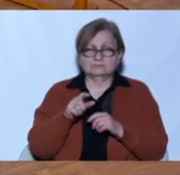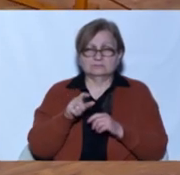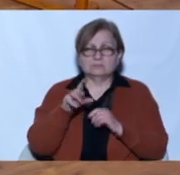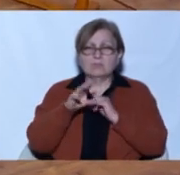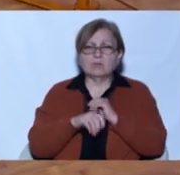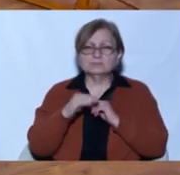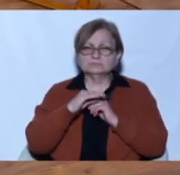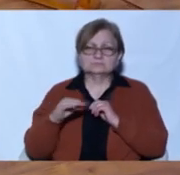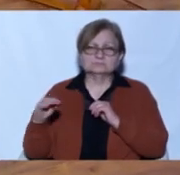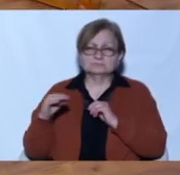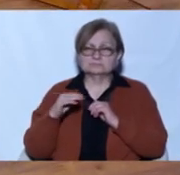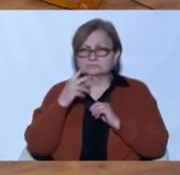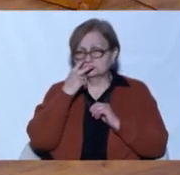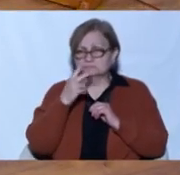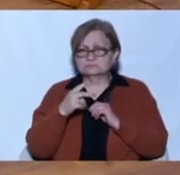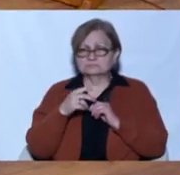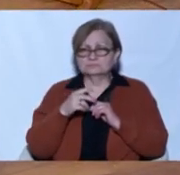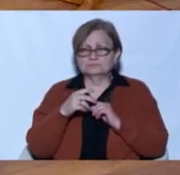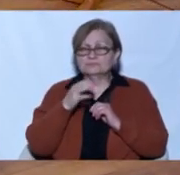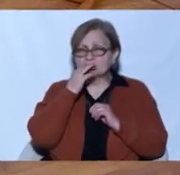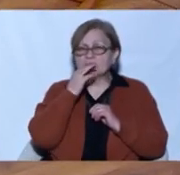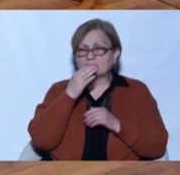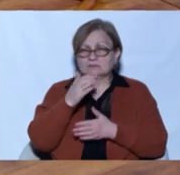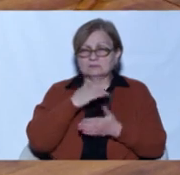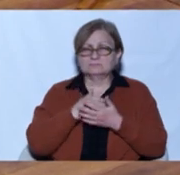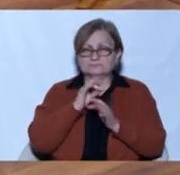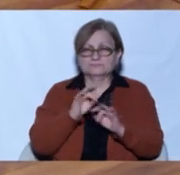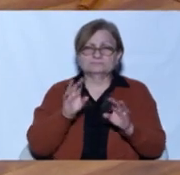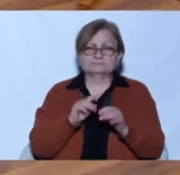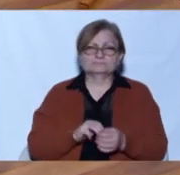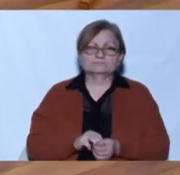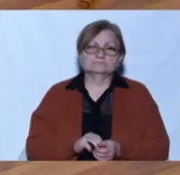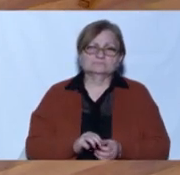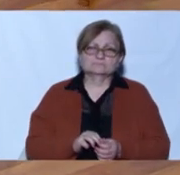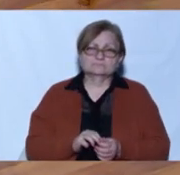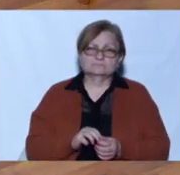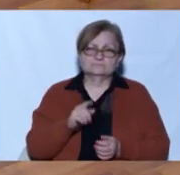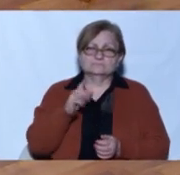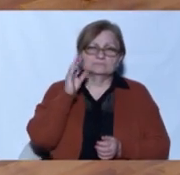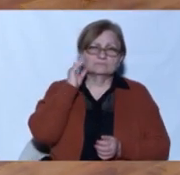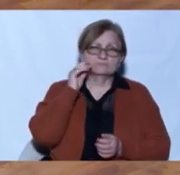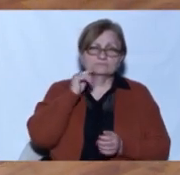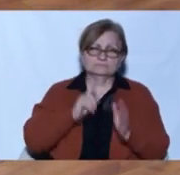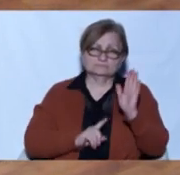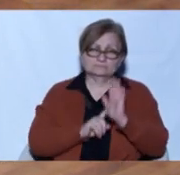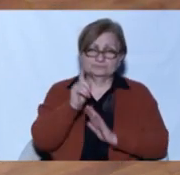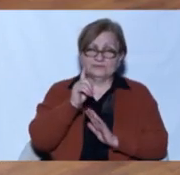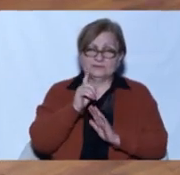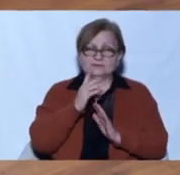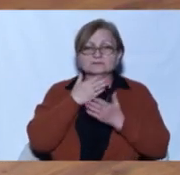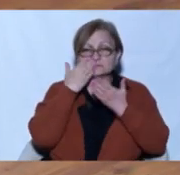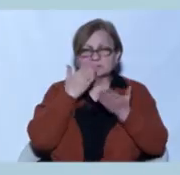მანიშნებელს, ასე ვთქვათ, მაჩვენებელს, ამაზე ცოტა მოგვიანებით ვისაუბროთ. როდესაც თქვენ მოთხრობის კითხვას